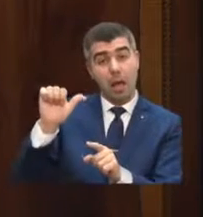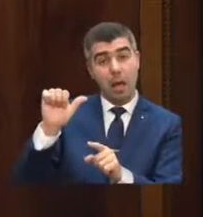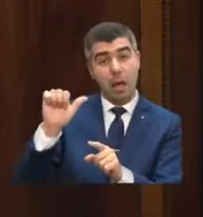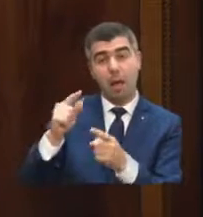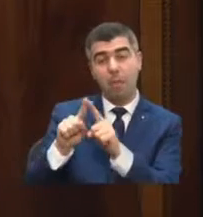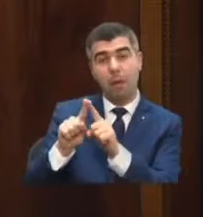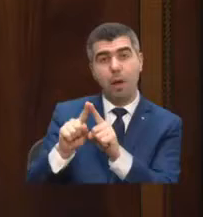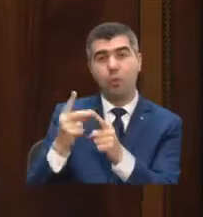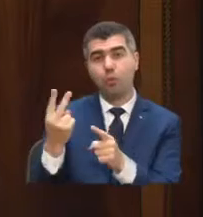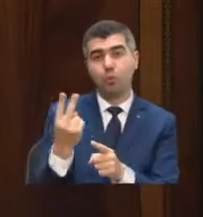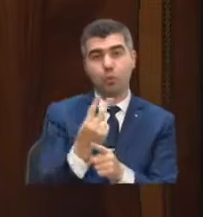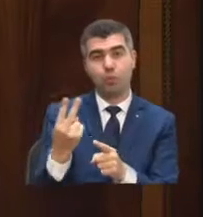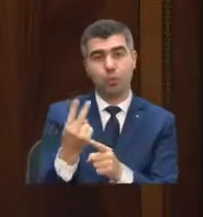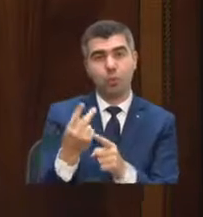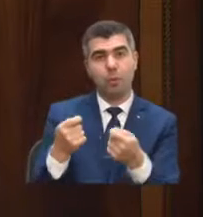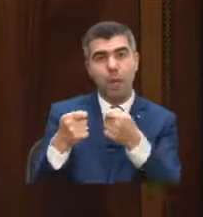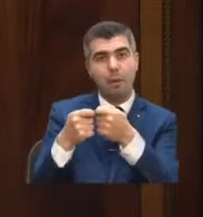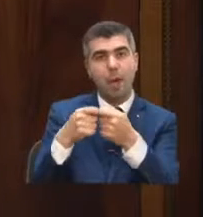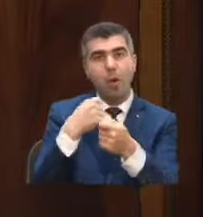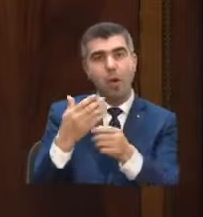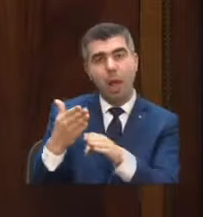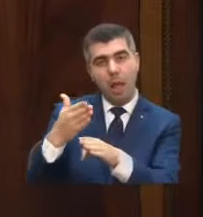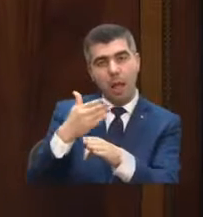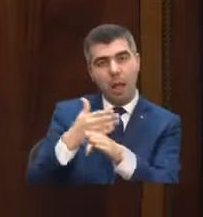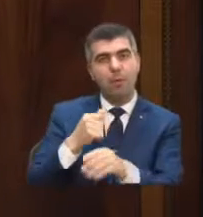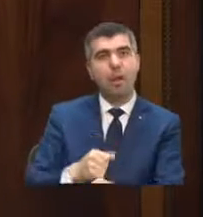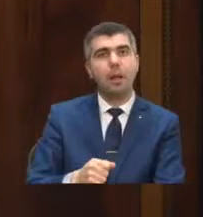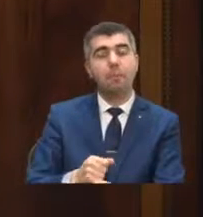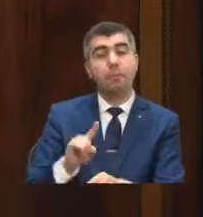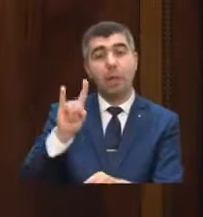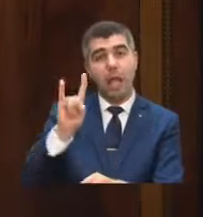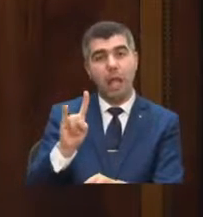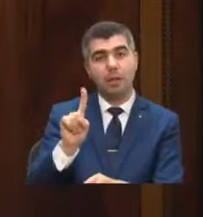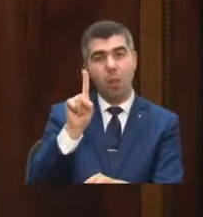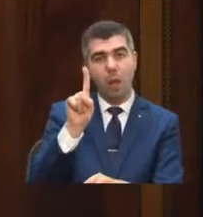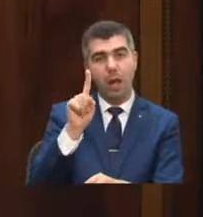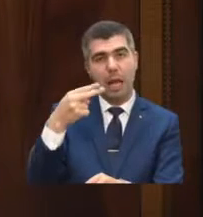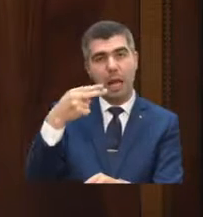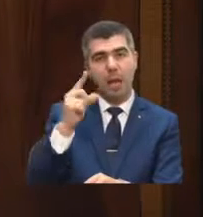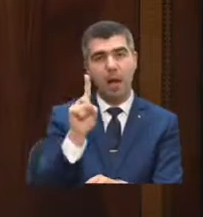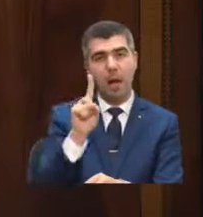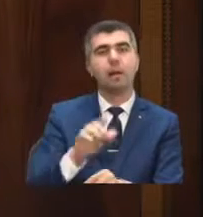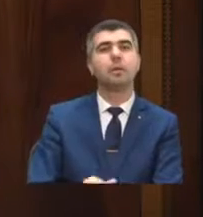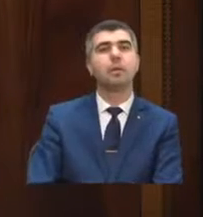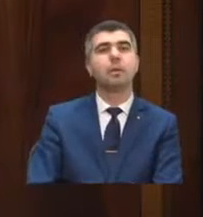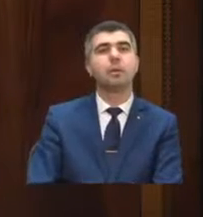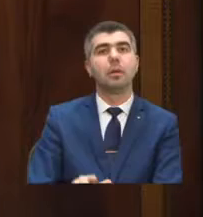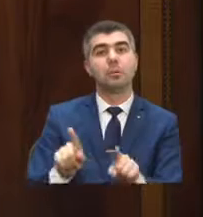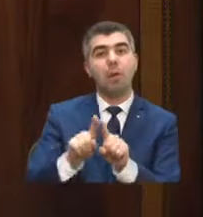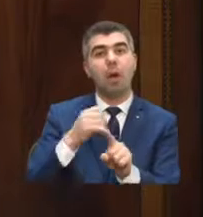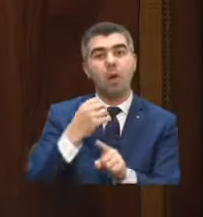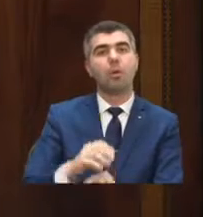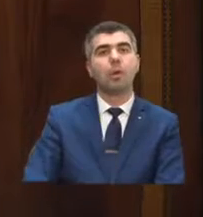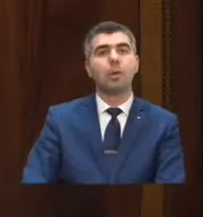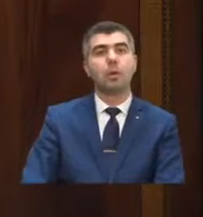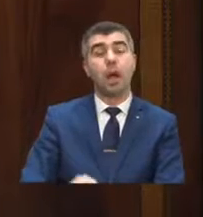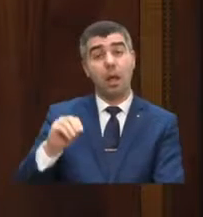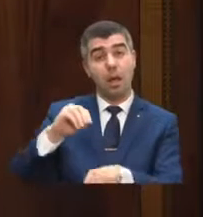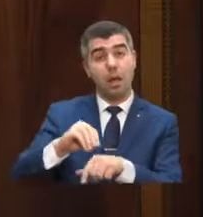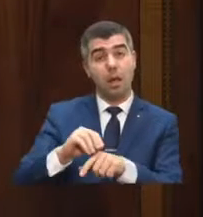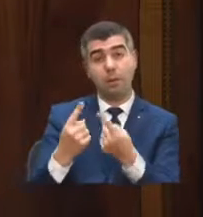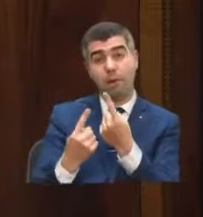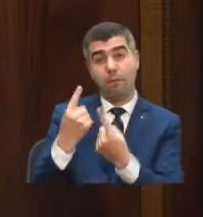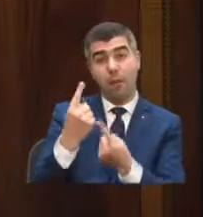فرعية أساسية، راه قالهم سيد النائب H1N1 ولا H1N1 و H3N2. العلامات